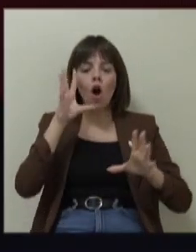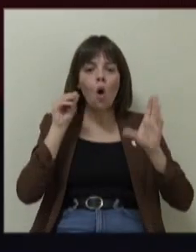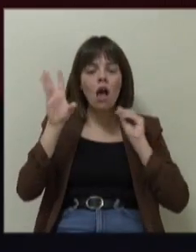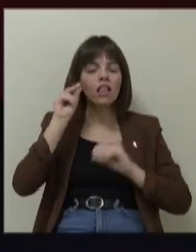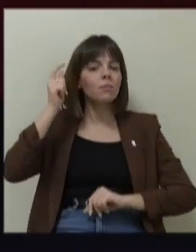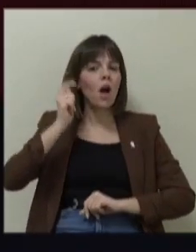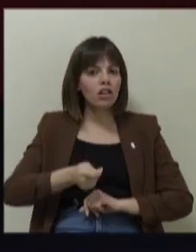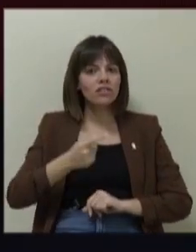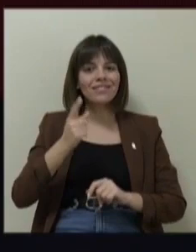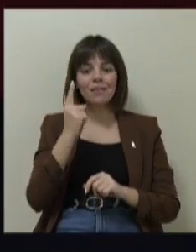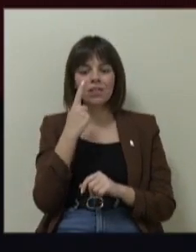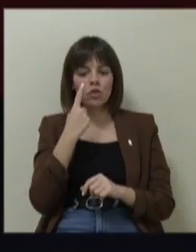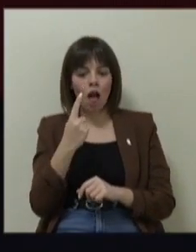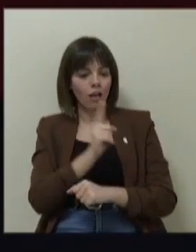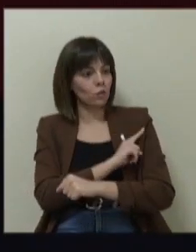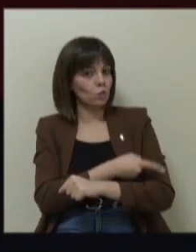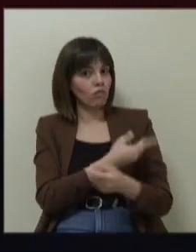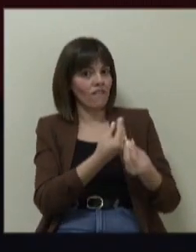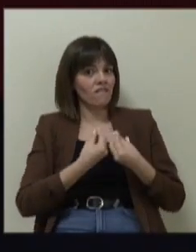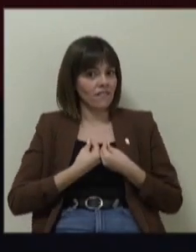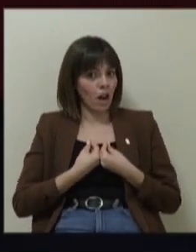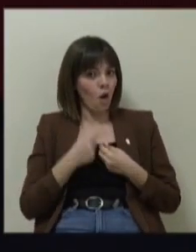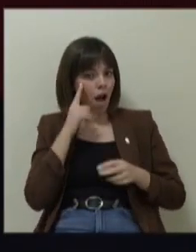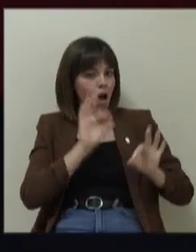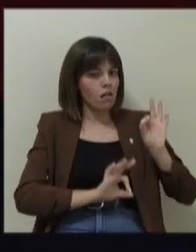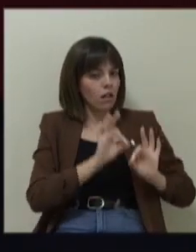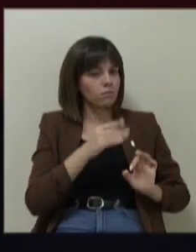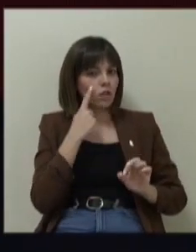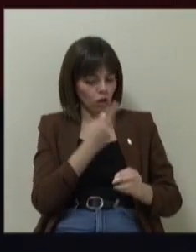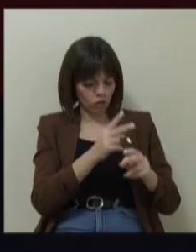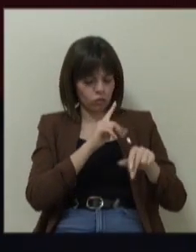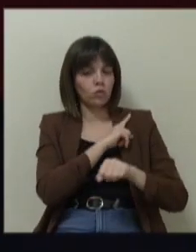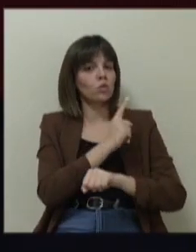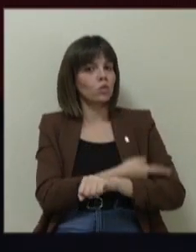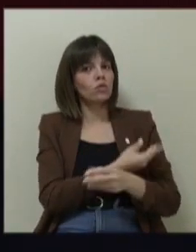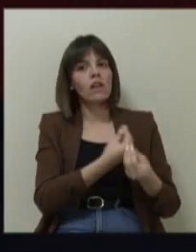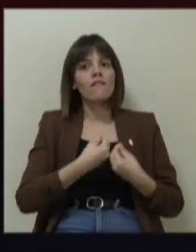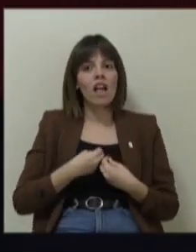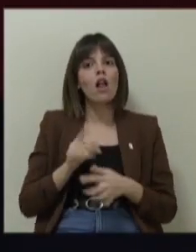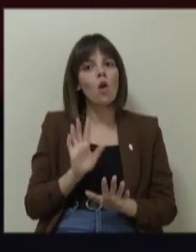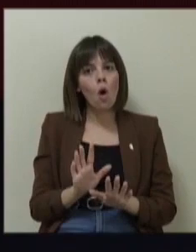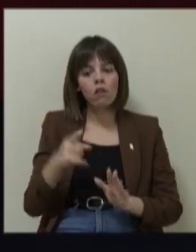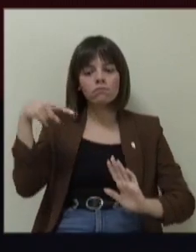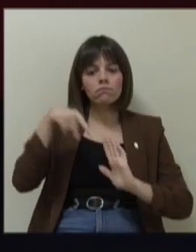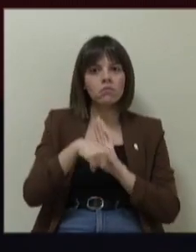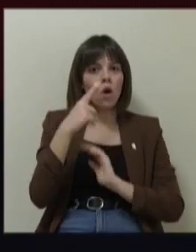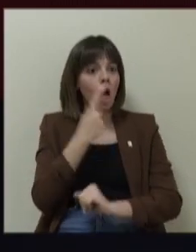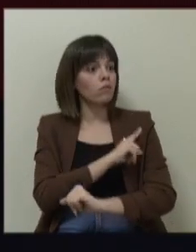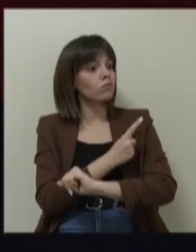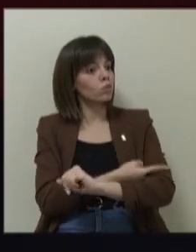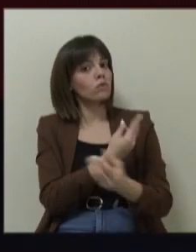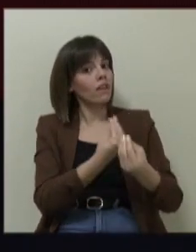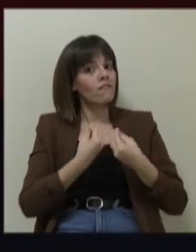Öğrendiklerimiz aslında bir yanımızı güçlendirirken, analiz gücümüzü güçlendirirken, detaylara hakimiyetimizi